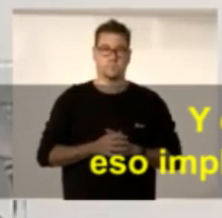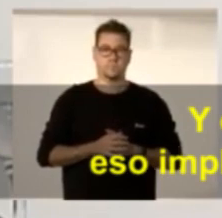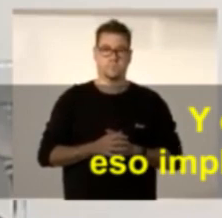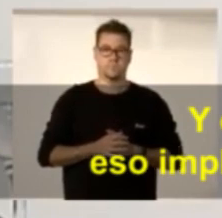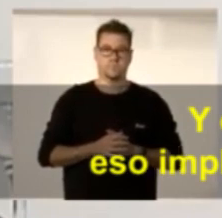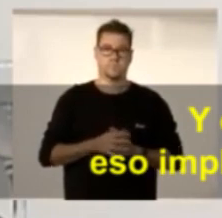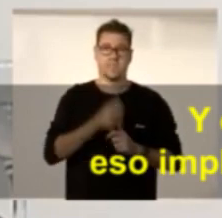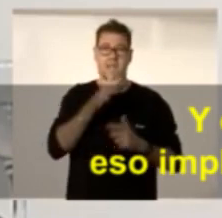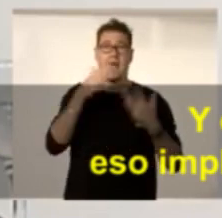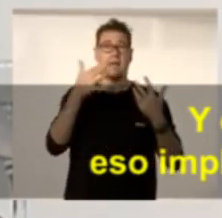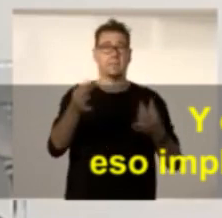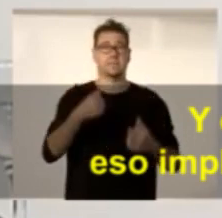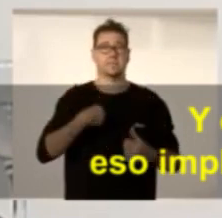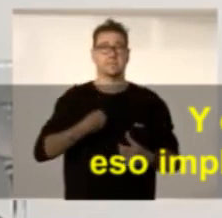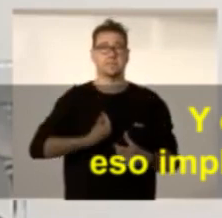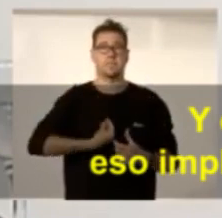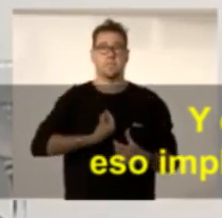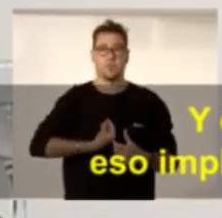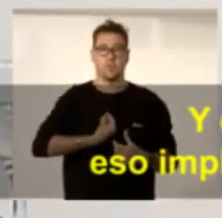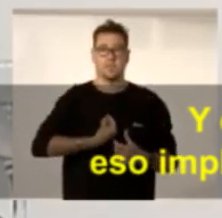I estem, a més, preocupats